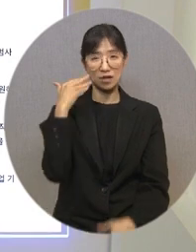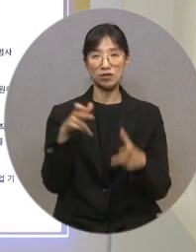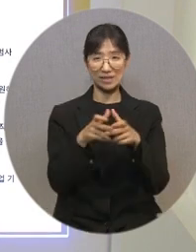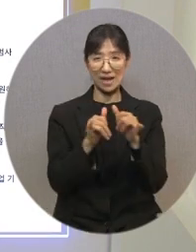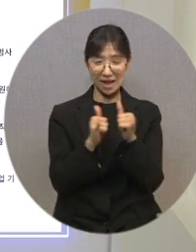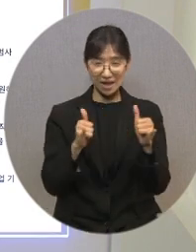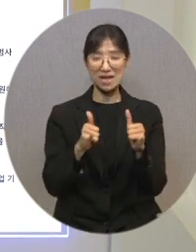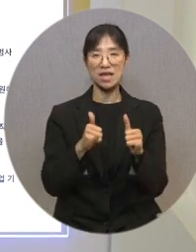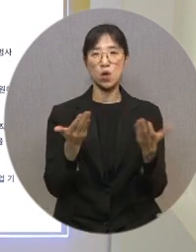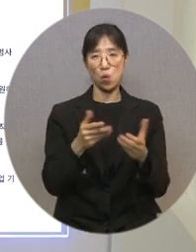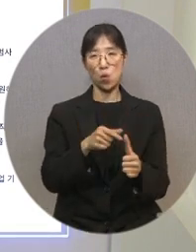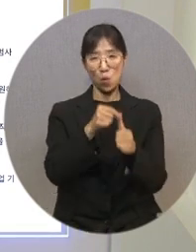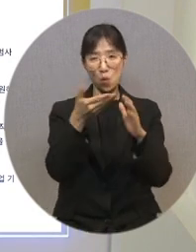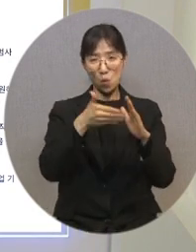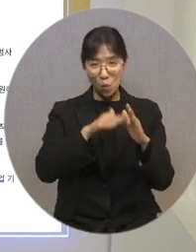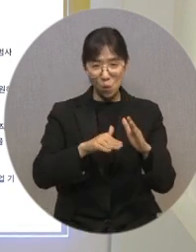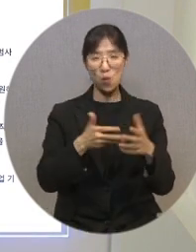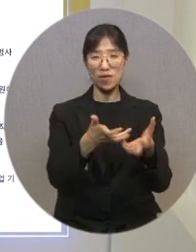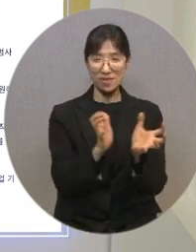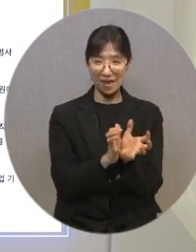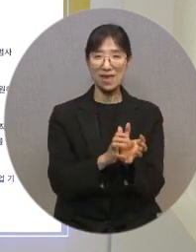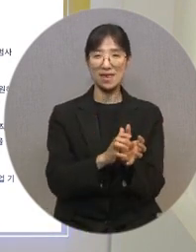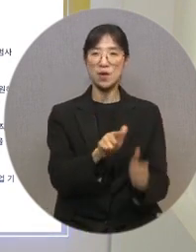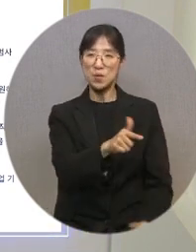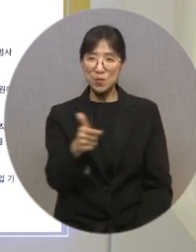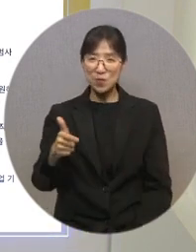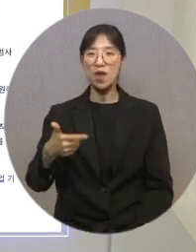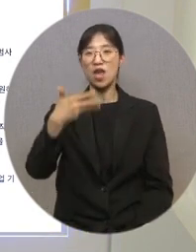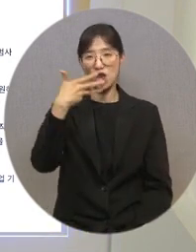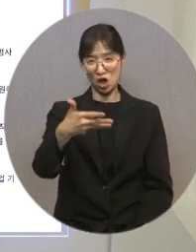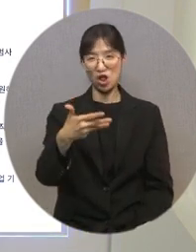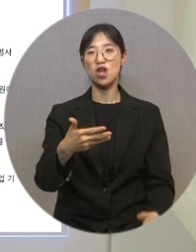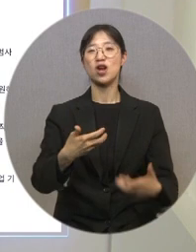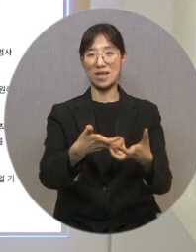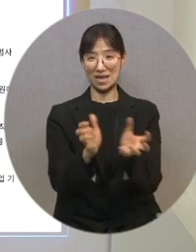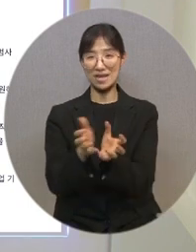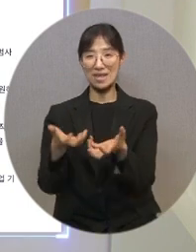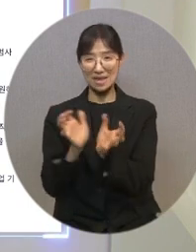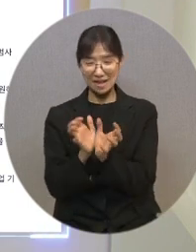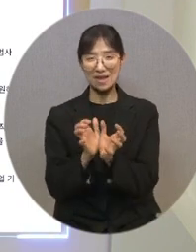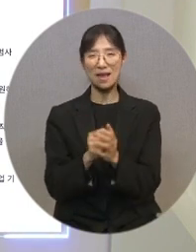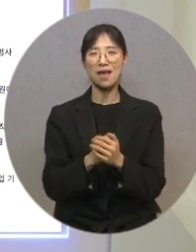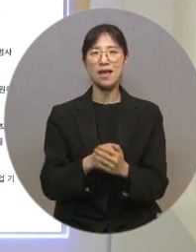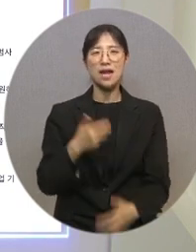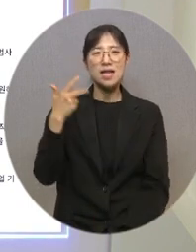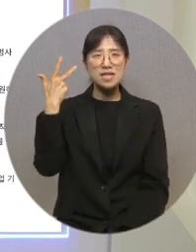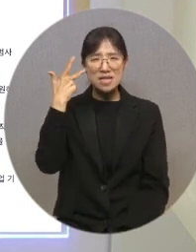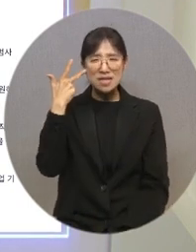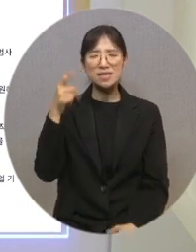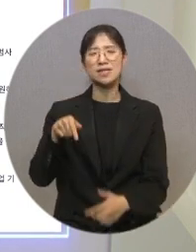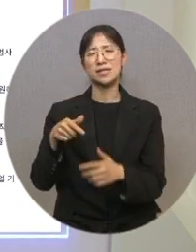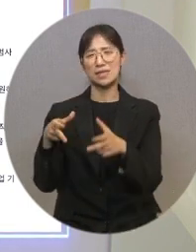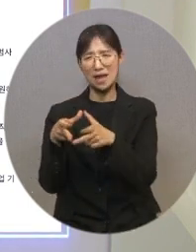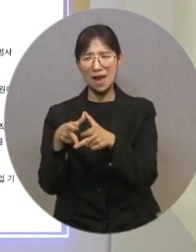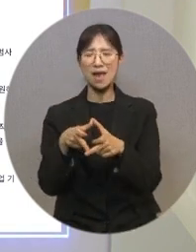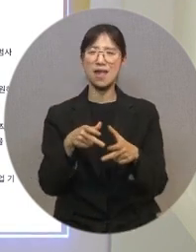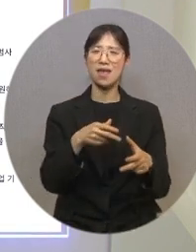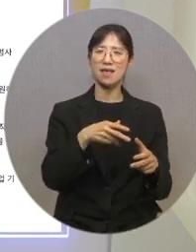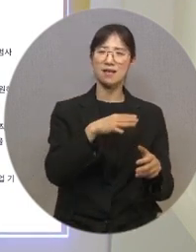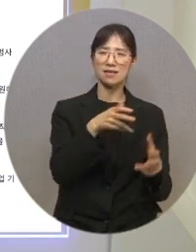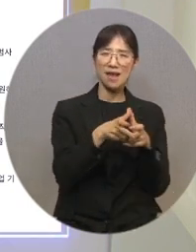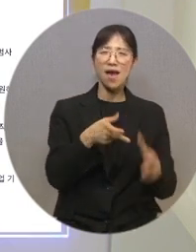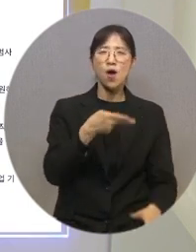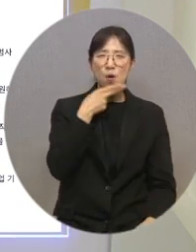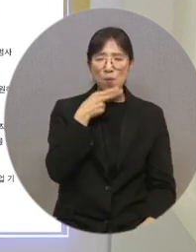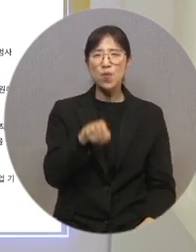장애인 고용공단 고용 개발원 등 여덟 개 기관이 경계선 진흥 청년의 일 영량 강화훈련 및 일경험